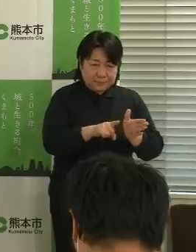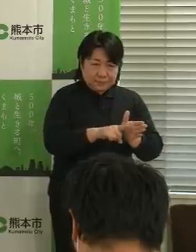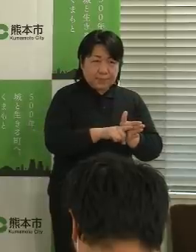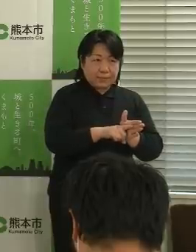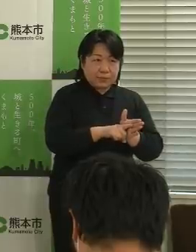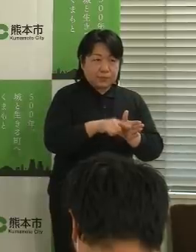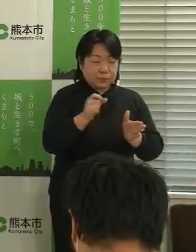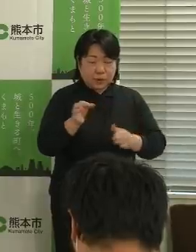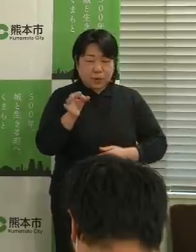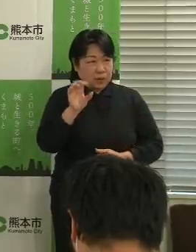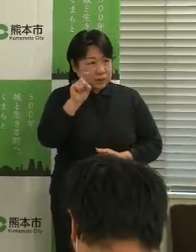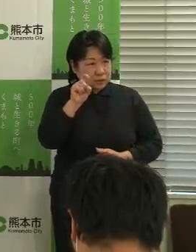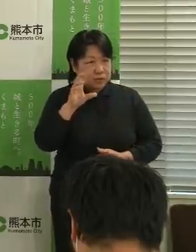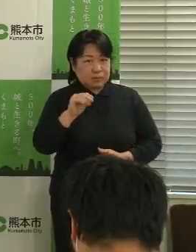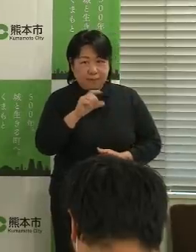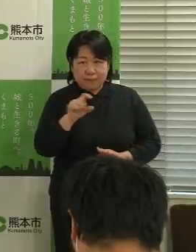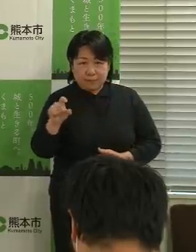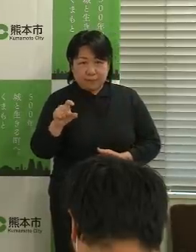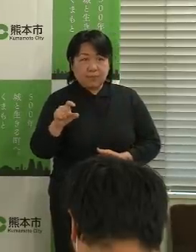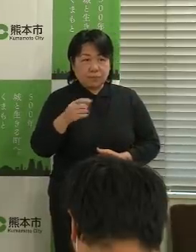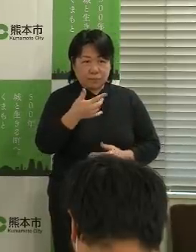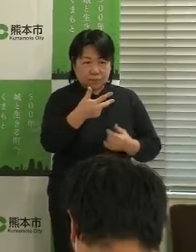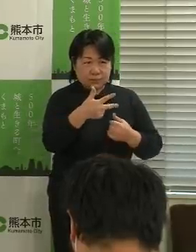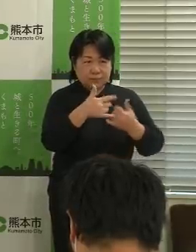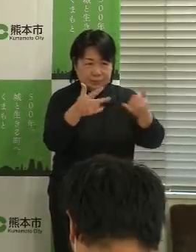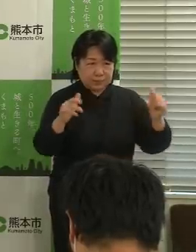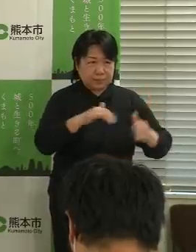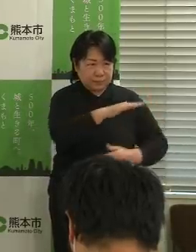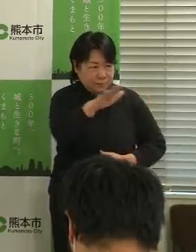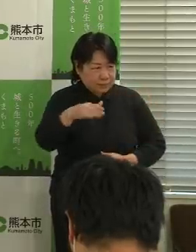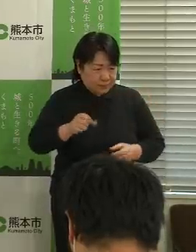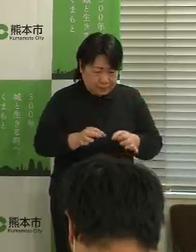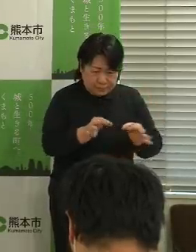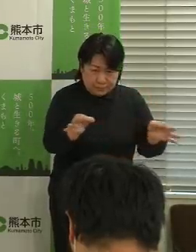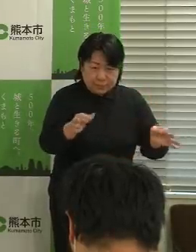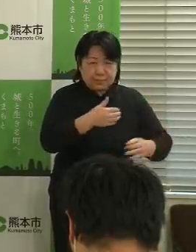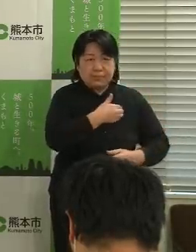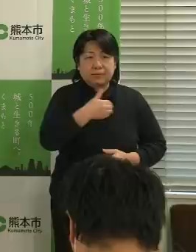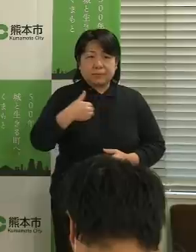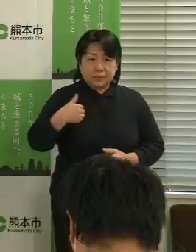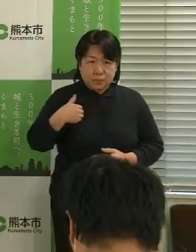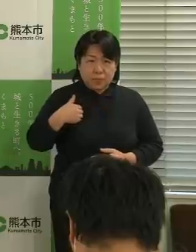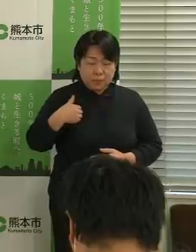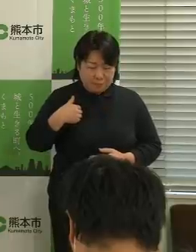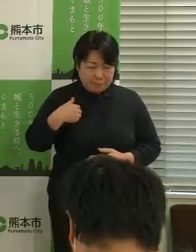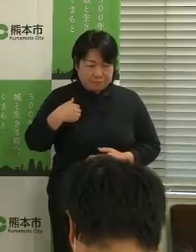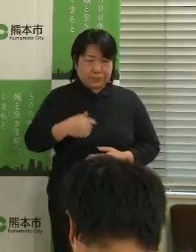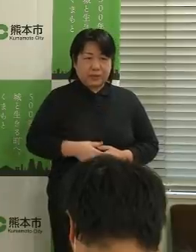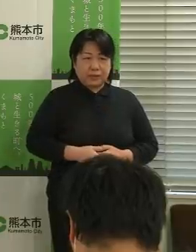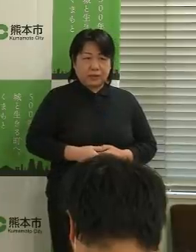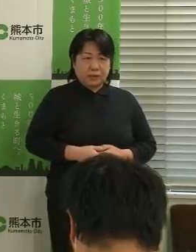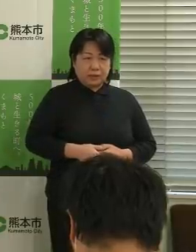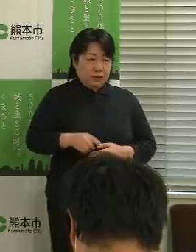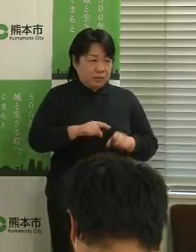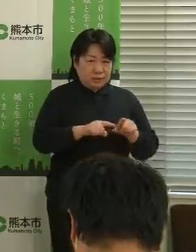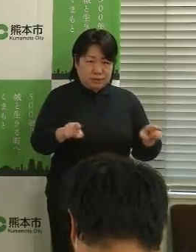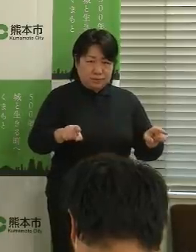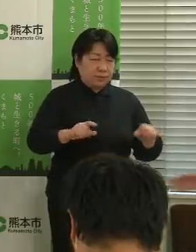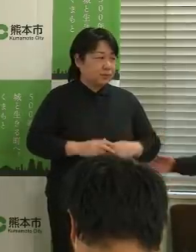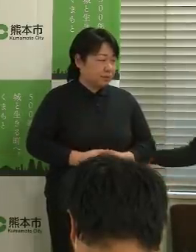くこの給付金が市民の皆様のお手元に届くよう万全の体制を取るよう指示をいたし